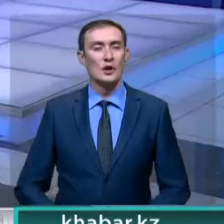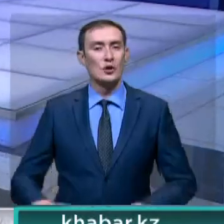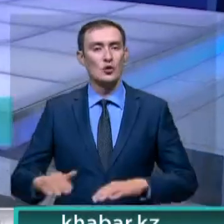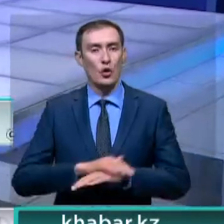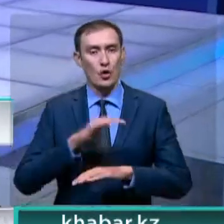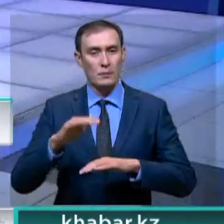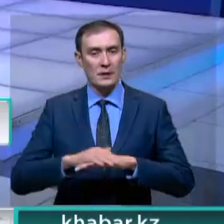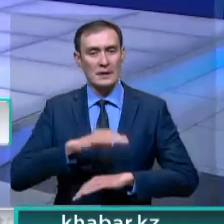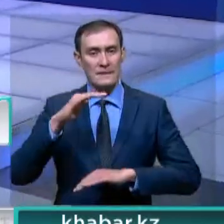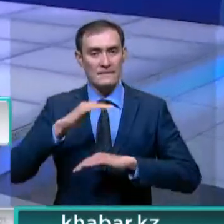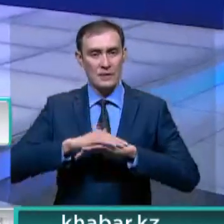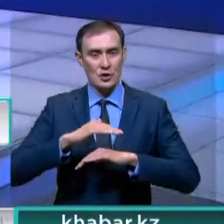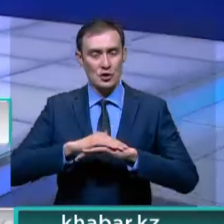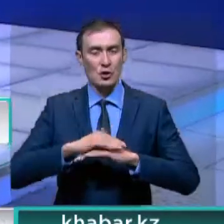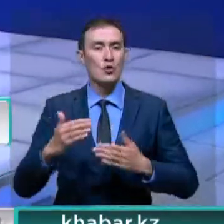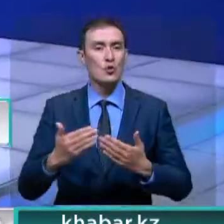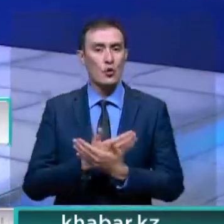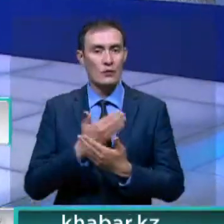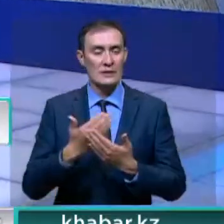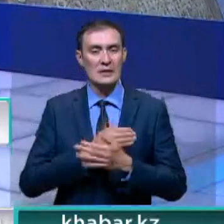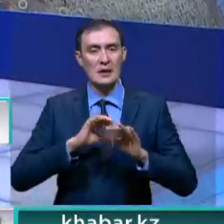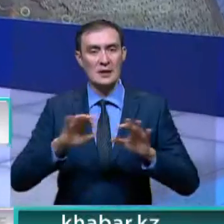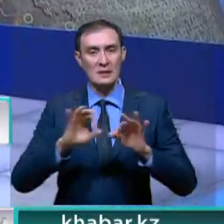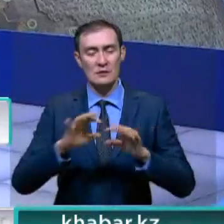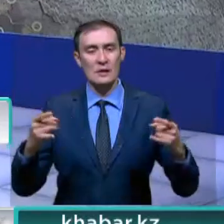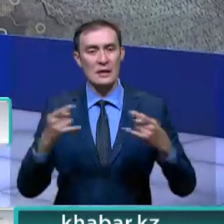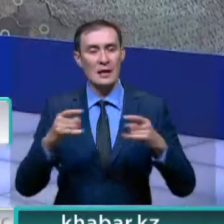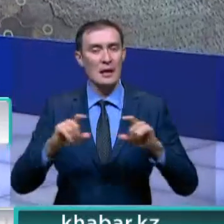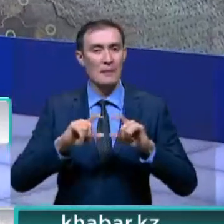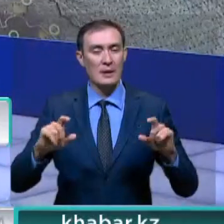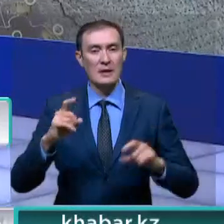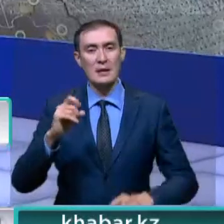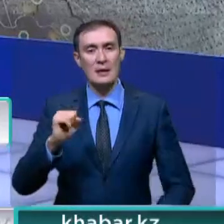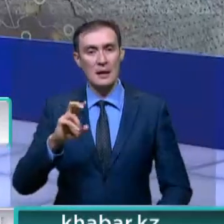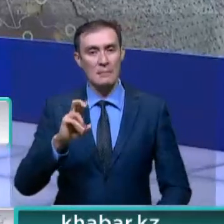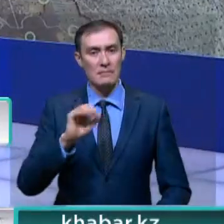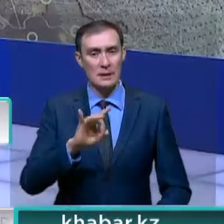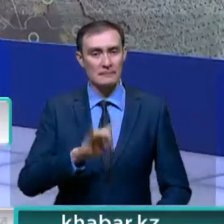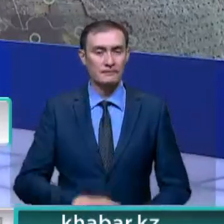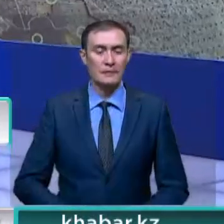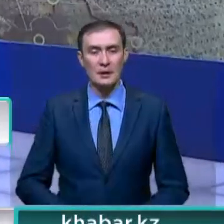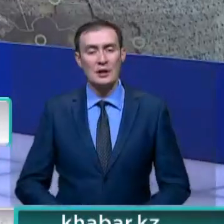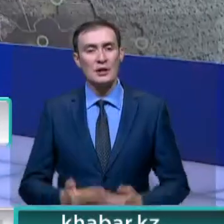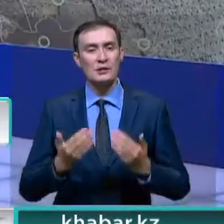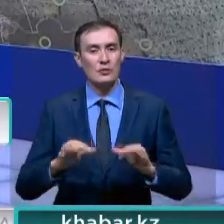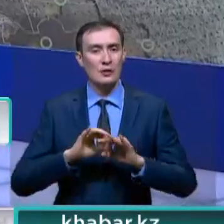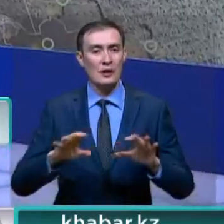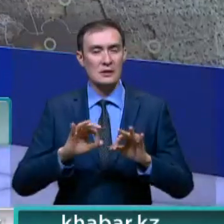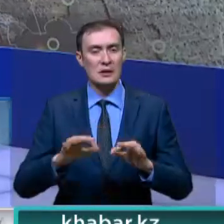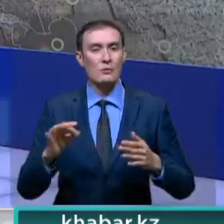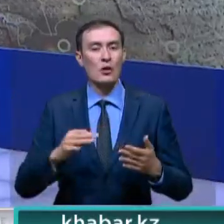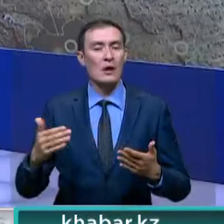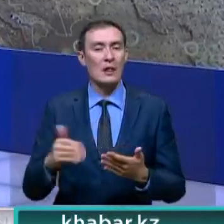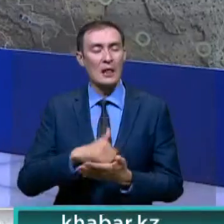Добрый вечер. Итоги дня в эфире о событиях за сегодня. Глазами наших корреспондентов в ближайшие полчаса. О них расскажем вам мы, Динара Жанбатырова,